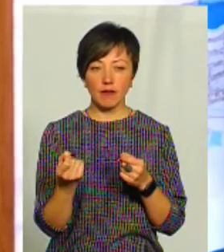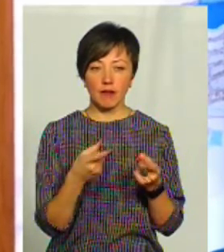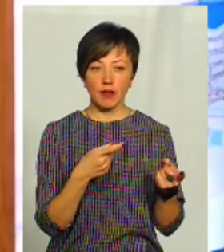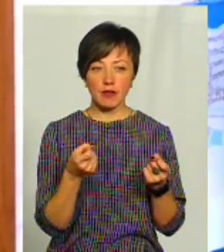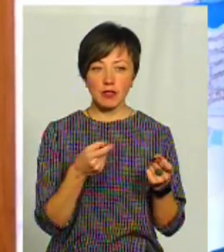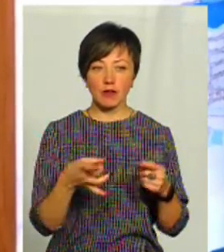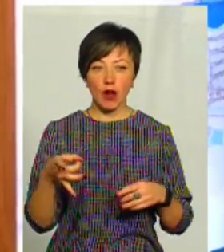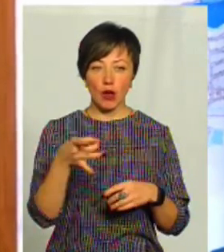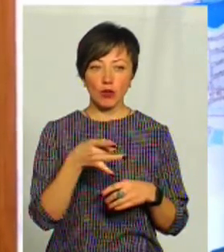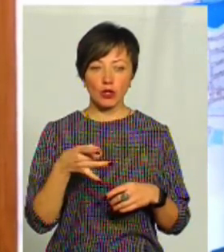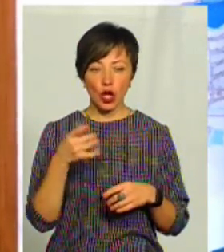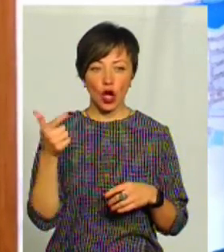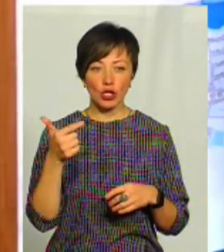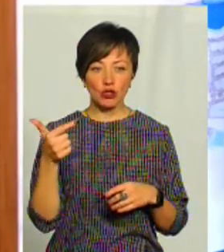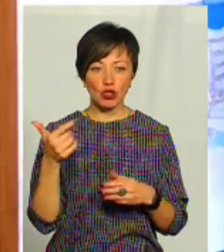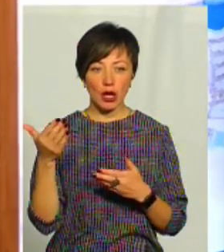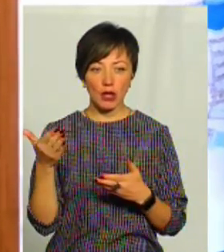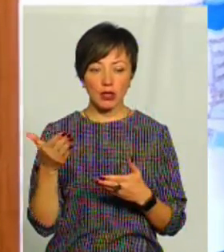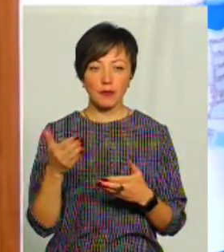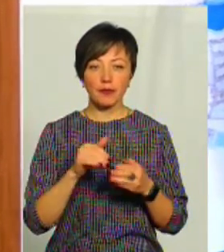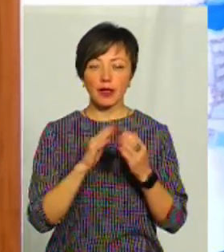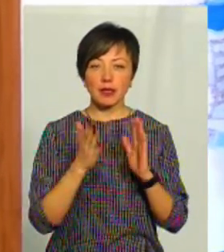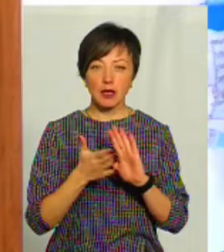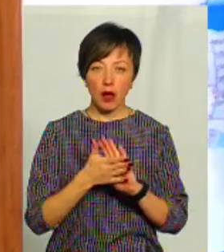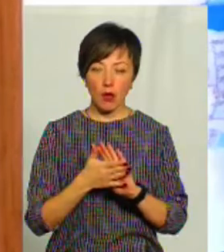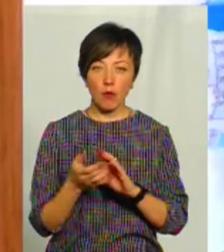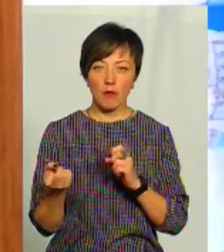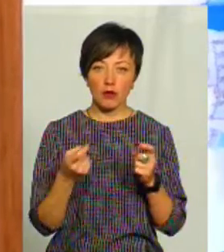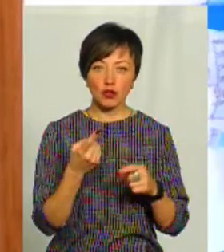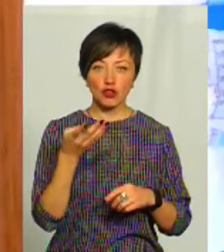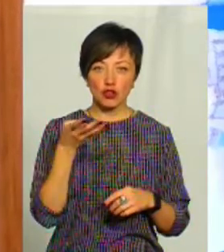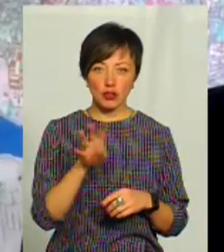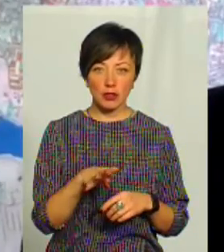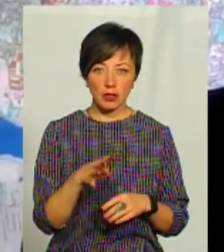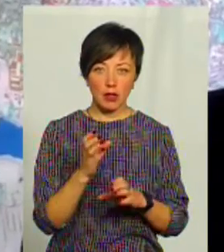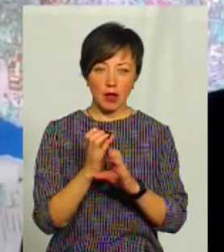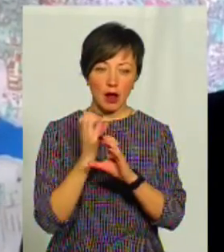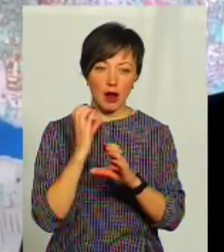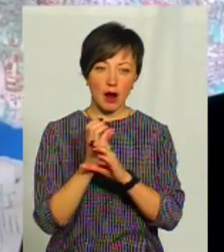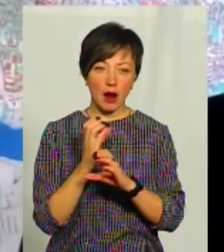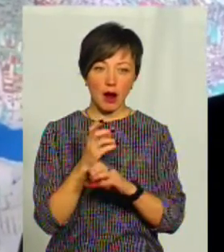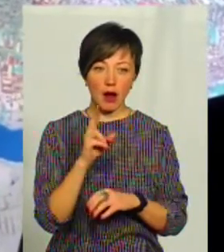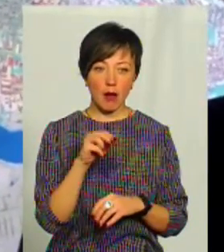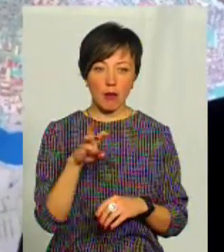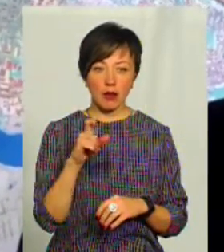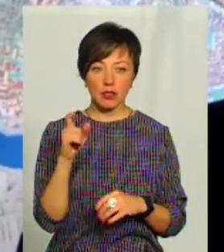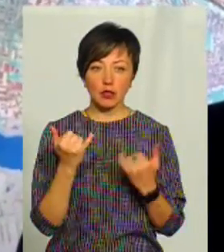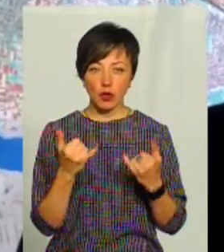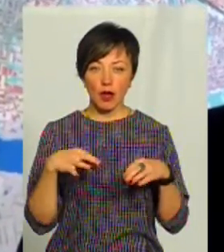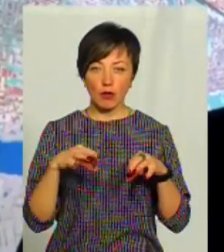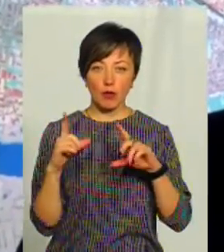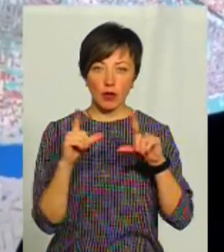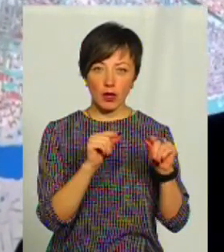по мікрорайону Гречани. Загалом вивезли 4 КАМАЗа. Сьогодні автомобіль поїхав на